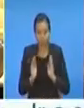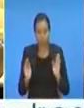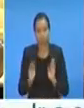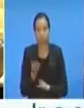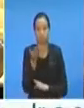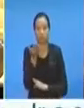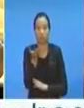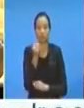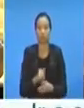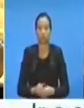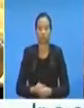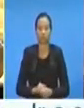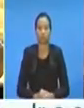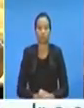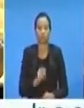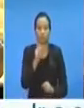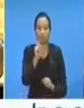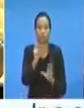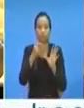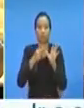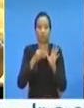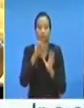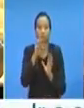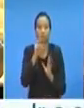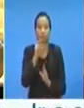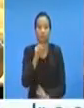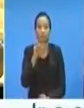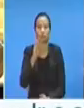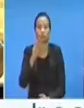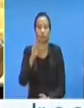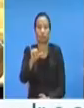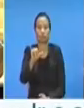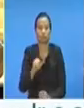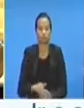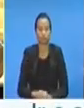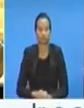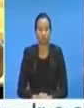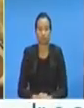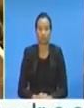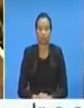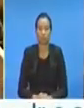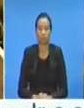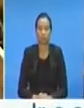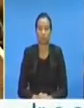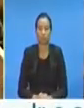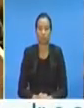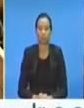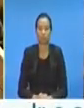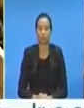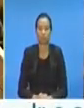ต่อไปนะคะเรียนเชิญพลตำรวจโทอำนวยนิ่มมโนค่ะอดีตผู้บัญชาการตำรวจภูธรภาคหนึ่งค่ะ